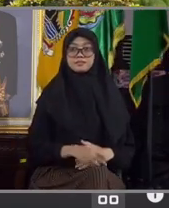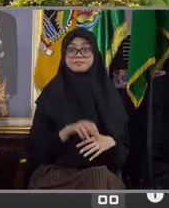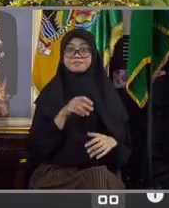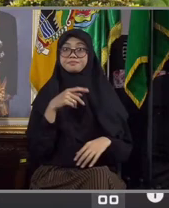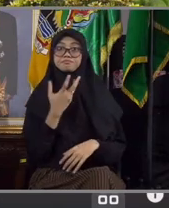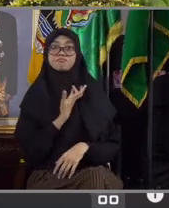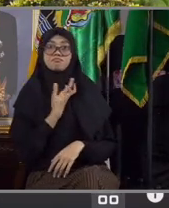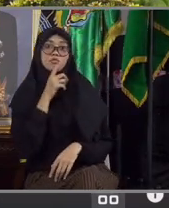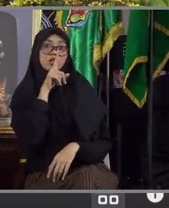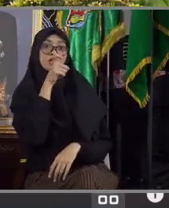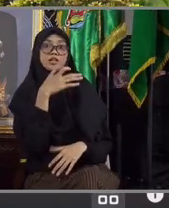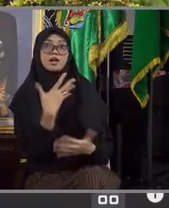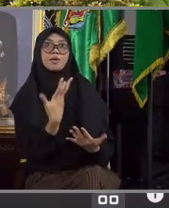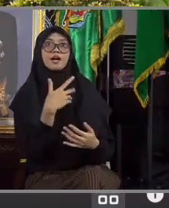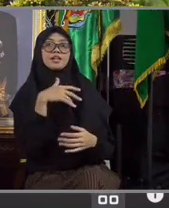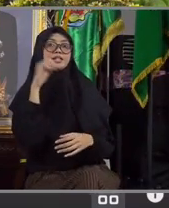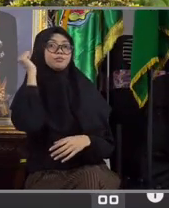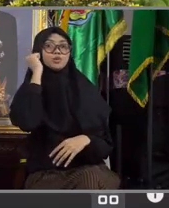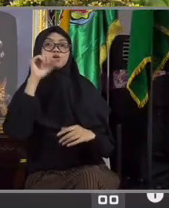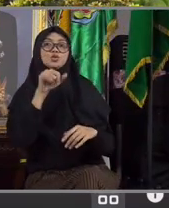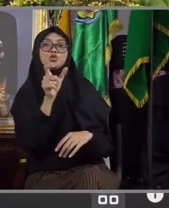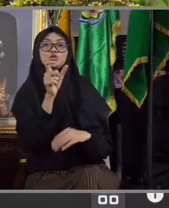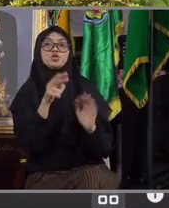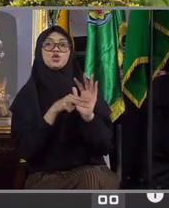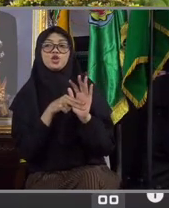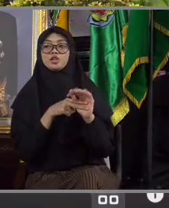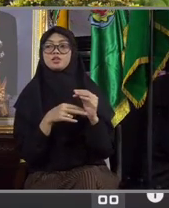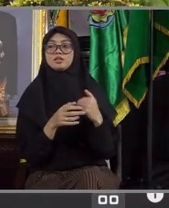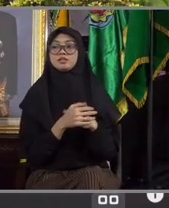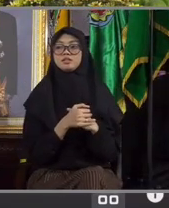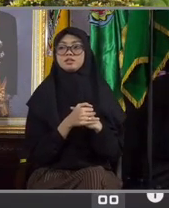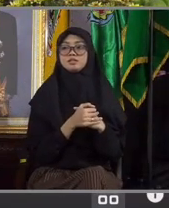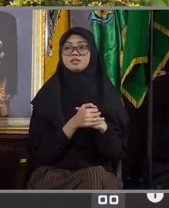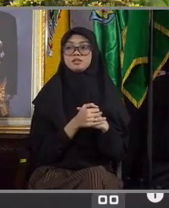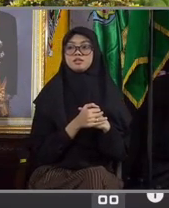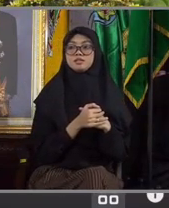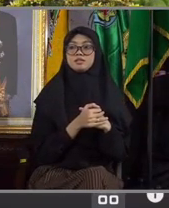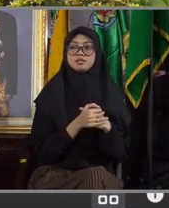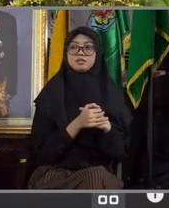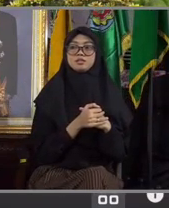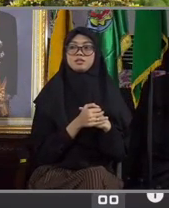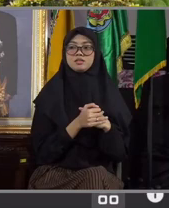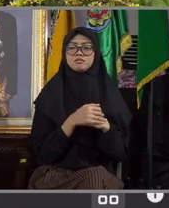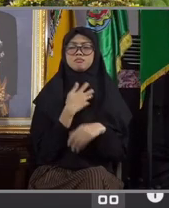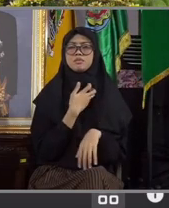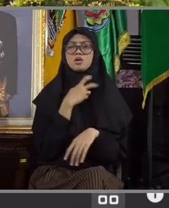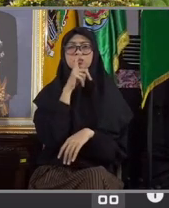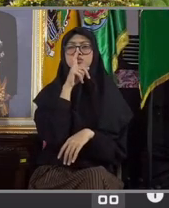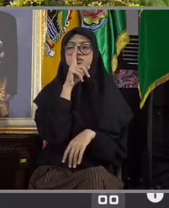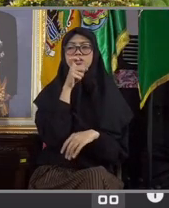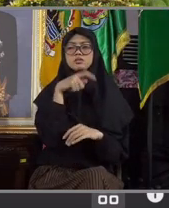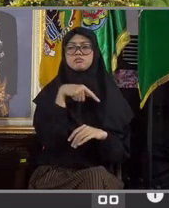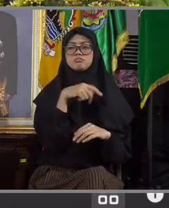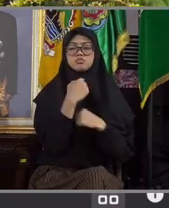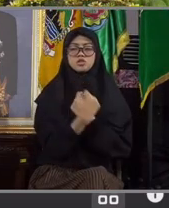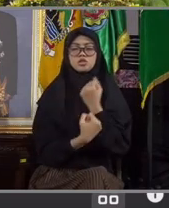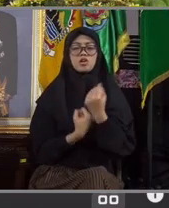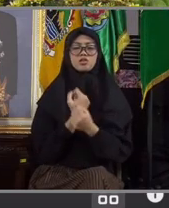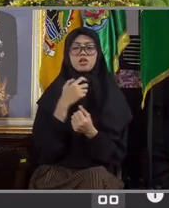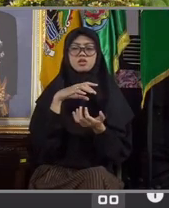Pertanyaannya Bu Jur. Ini Bapak, yang pertama kami ini kan kegiatan di